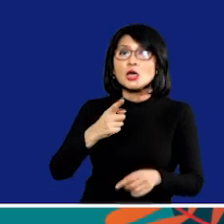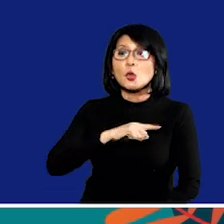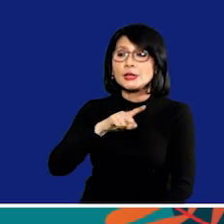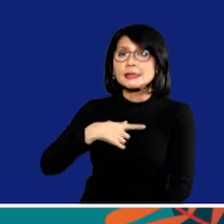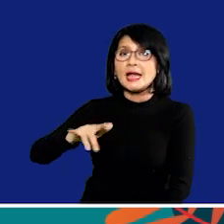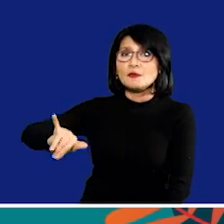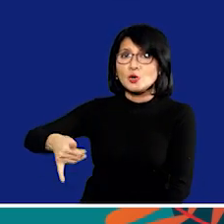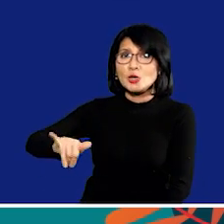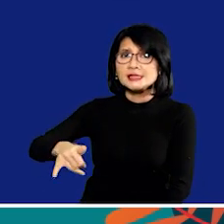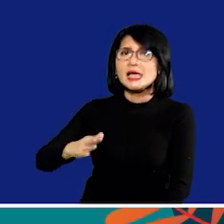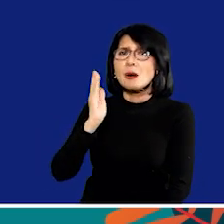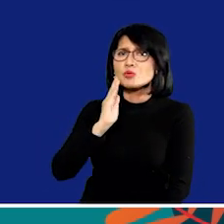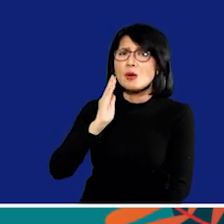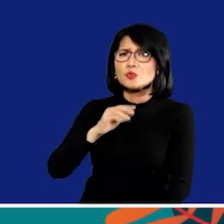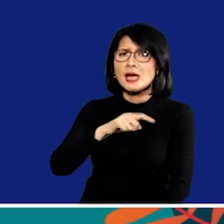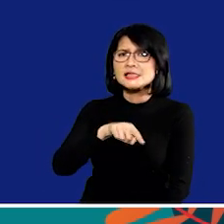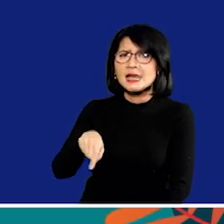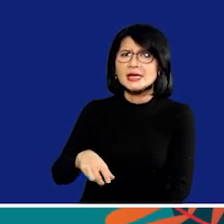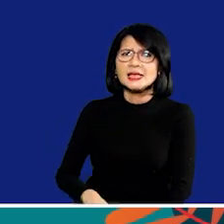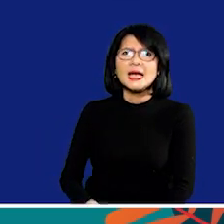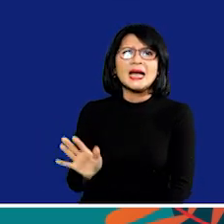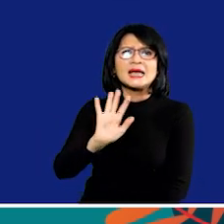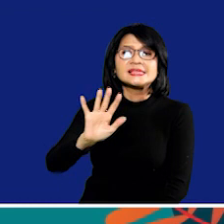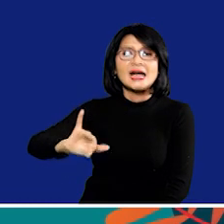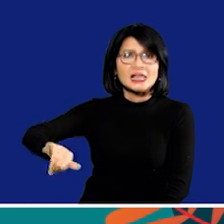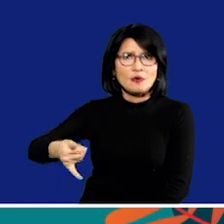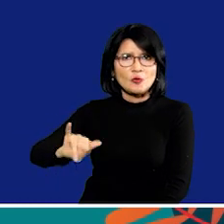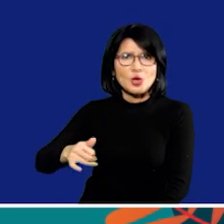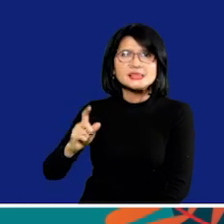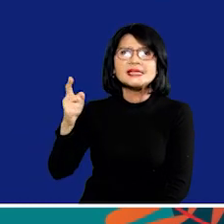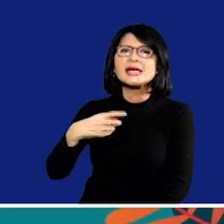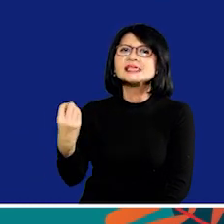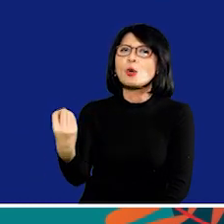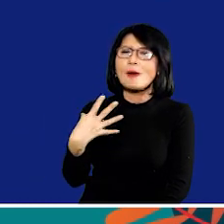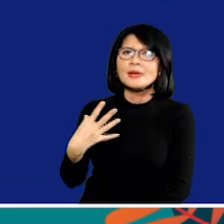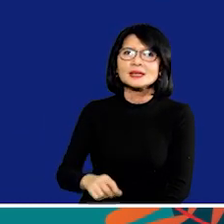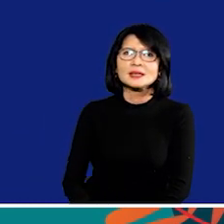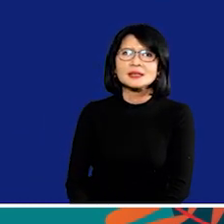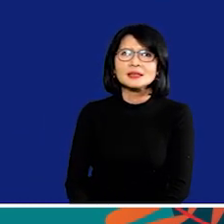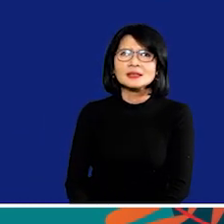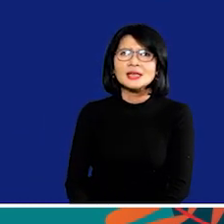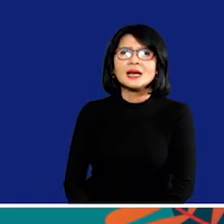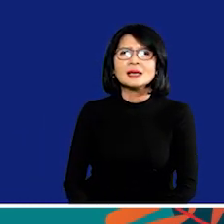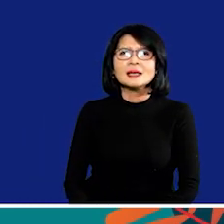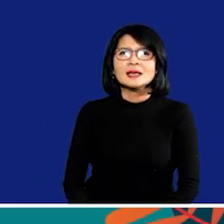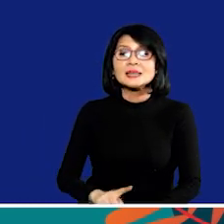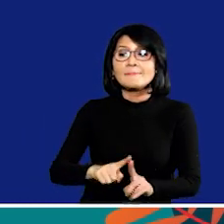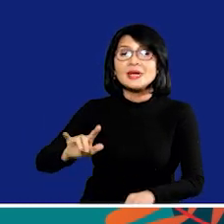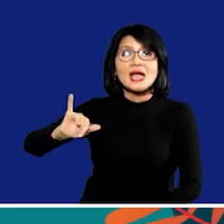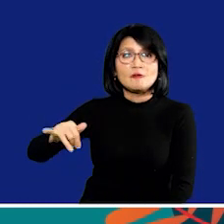mau mengevaluasi generasi muda kita, jangan evaluasi dari jawaban mereka, evaluasi dari